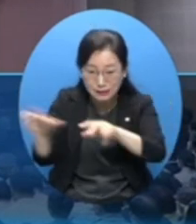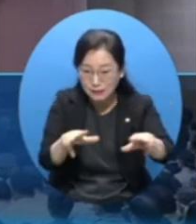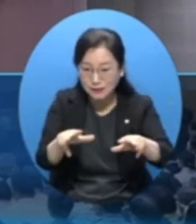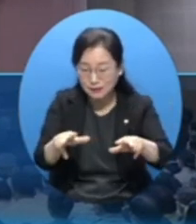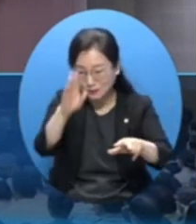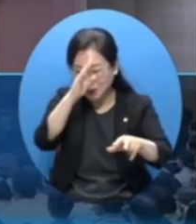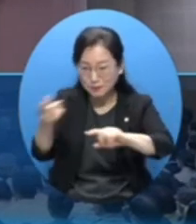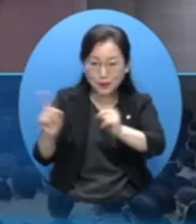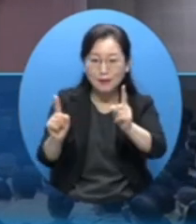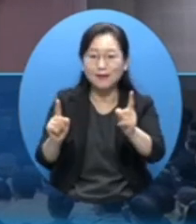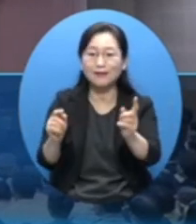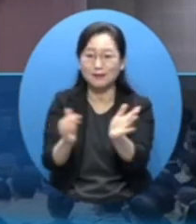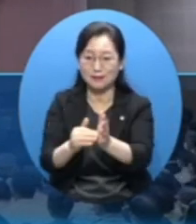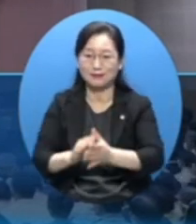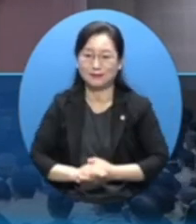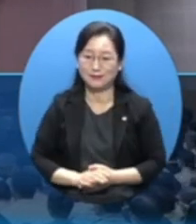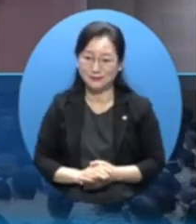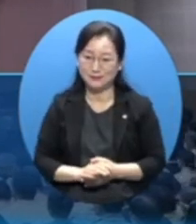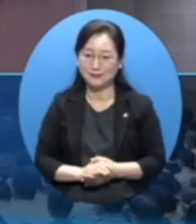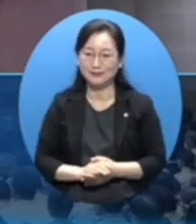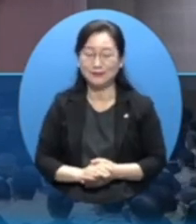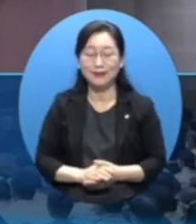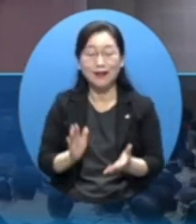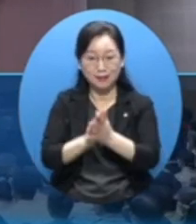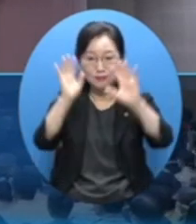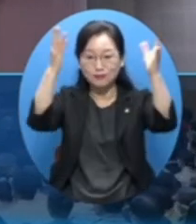나병이 깨끗하여 진지라 할렐루야